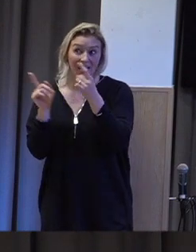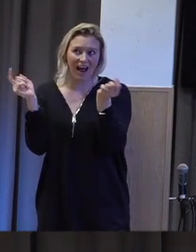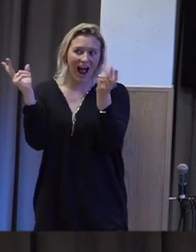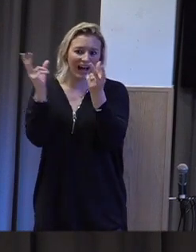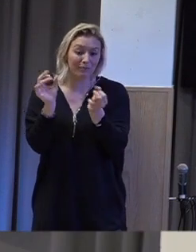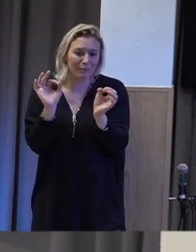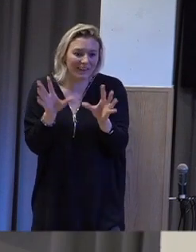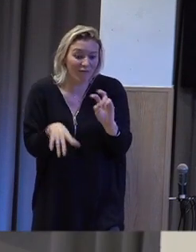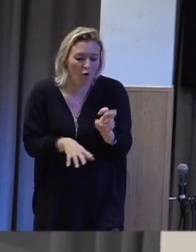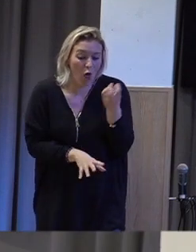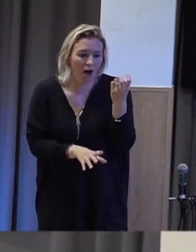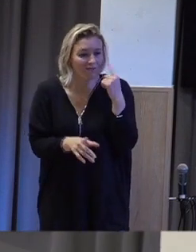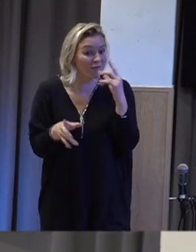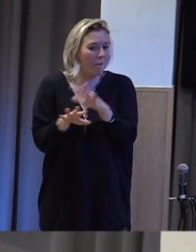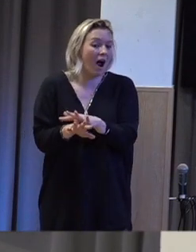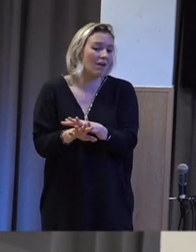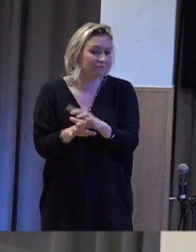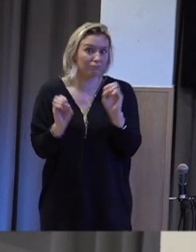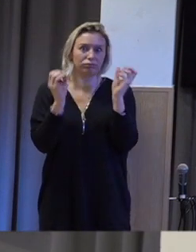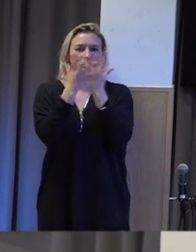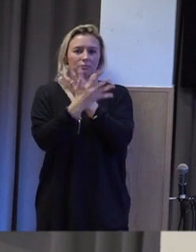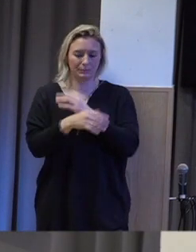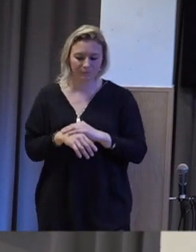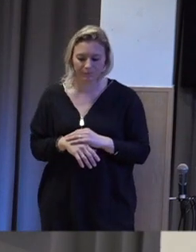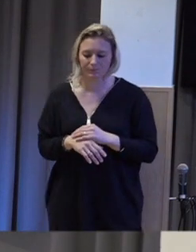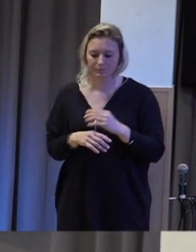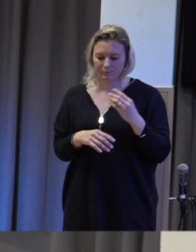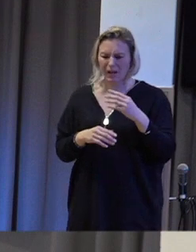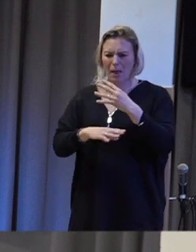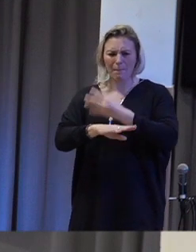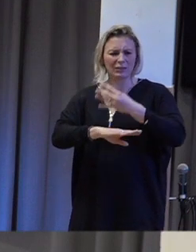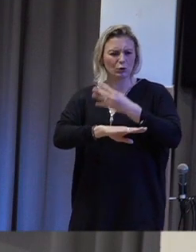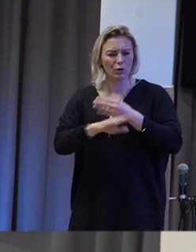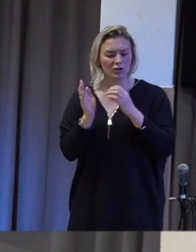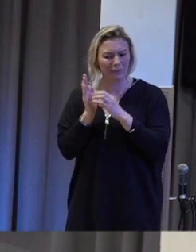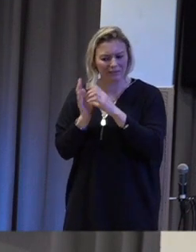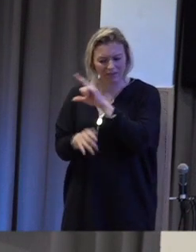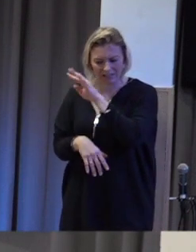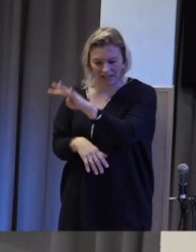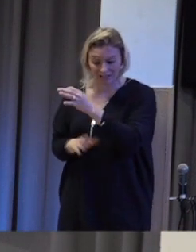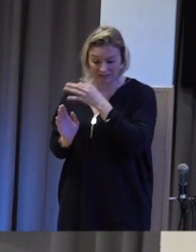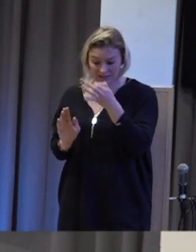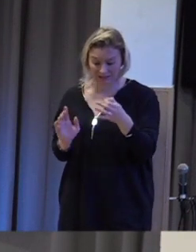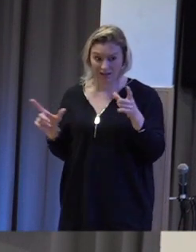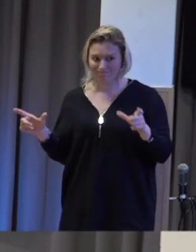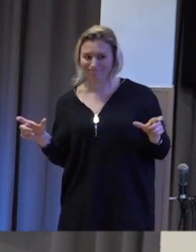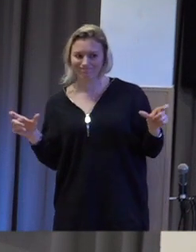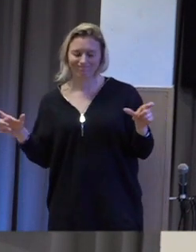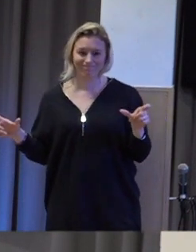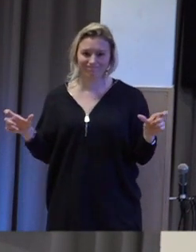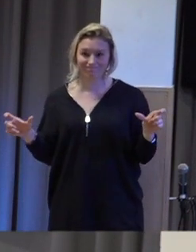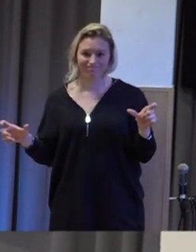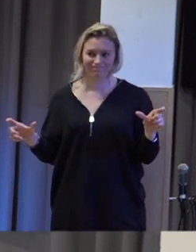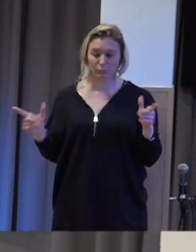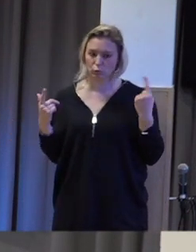Et dans le livre, dans l'évangile de Matthieu, chapitre 24, verset 42, il a dit, veillez donc, puisque vous ne savez pas quel